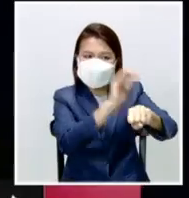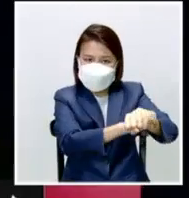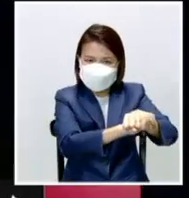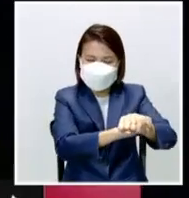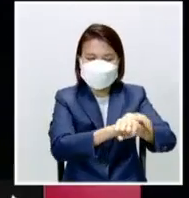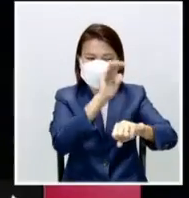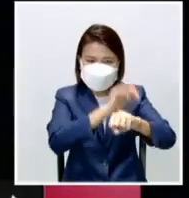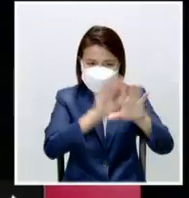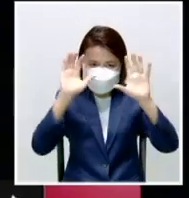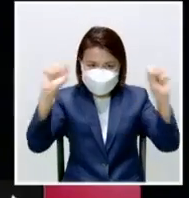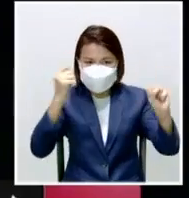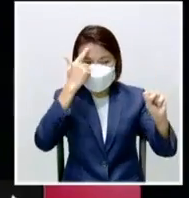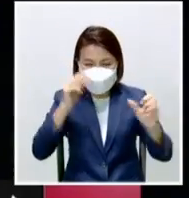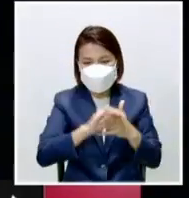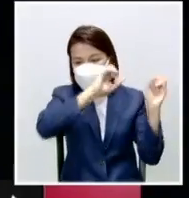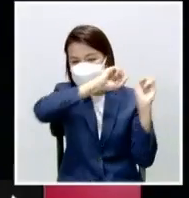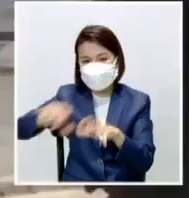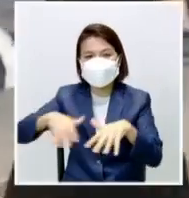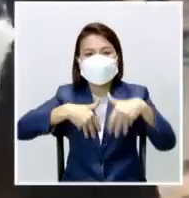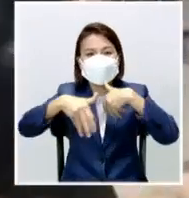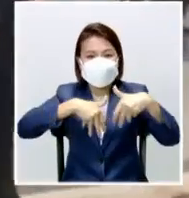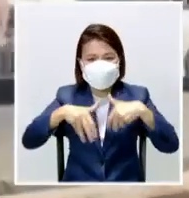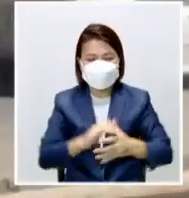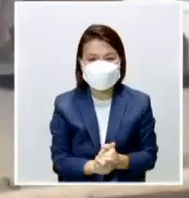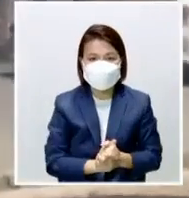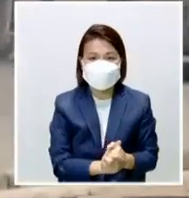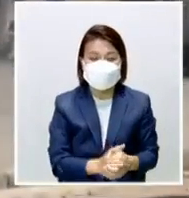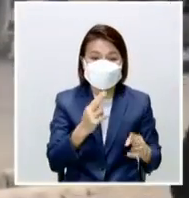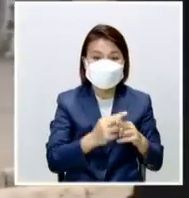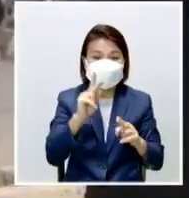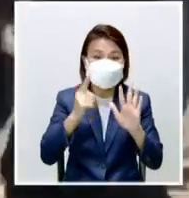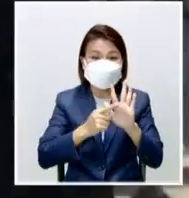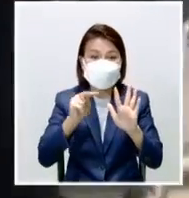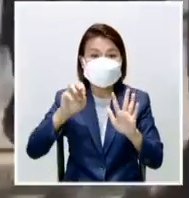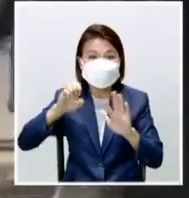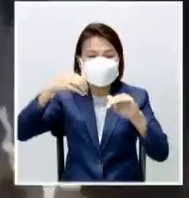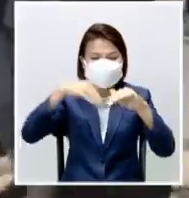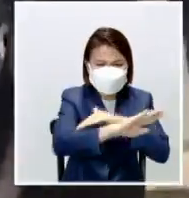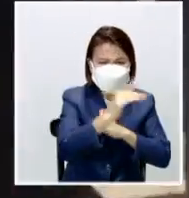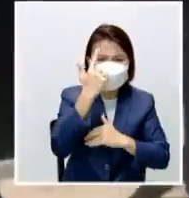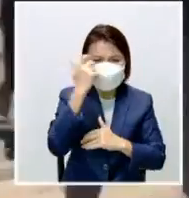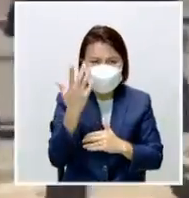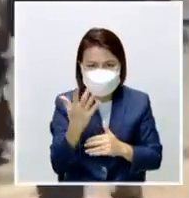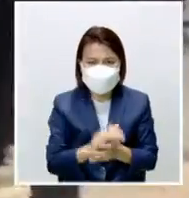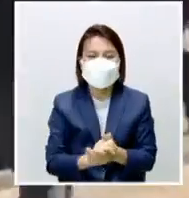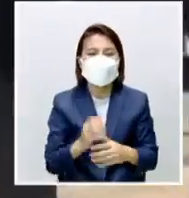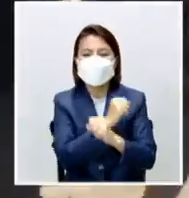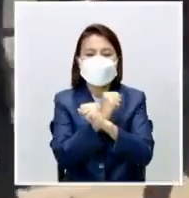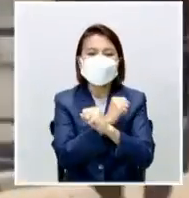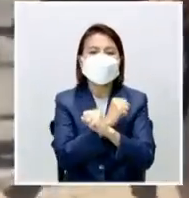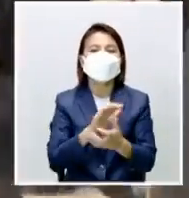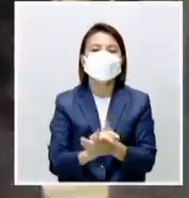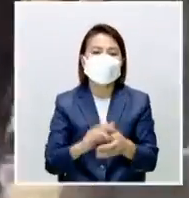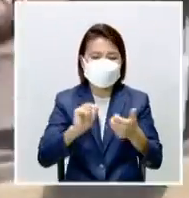เพื่อลงโทษที่เขาทอดทิ้งประชาชนแม้ว่าในการนี้จะอ้างว่าที่ต้องหนีออกจากอัฟกานิสถานก็เพื่อจะหลีกเลี่ยงเหตุนองเลือดนั่นเ